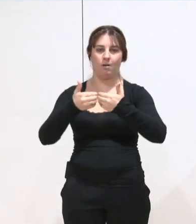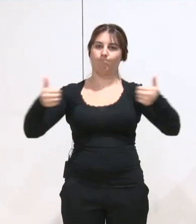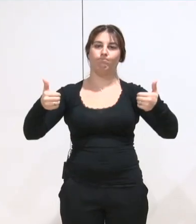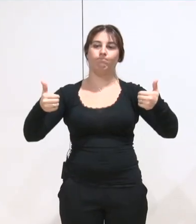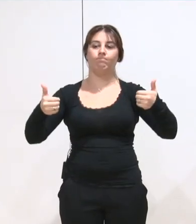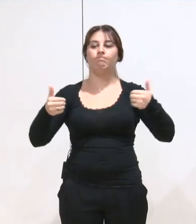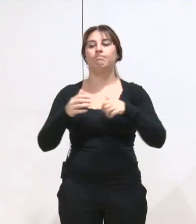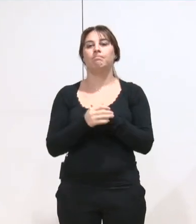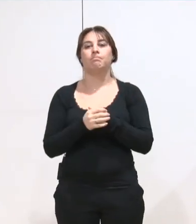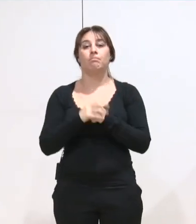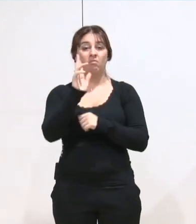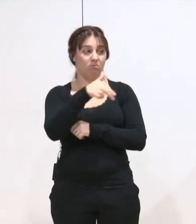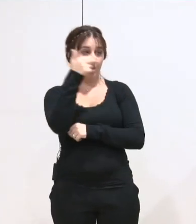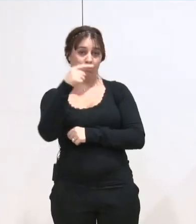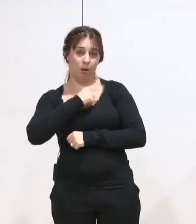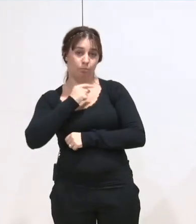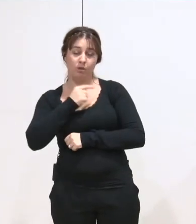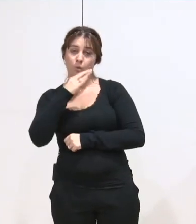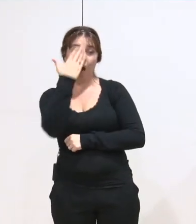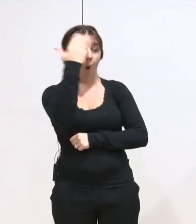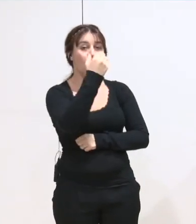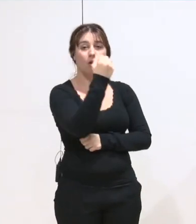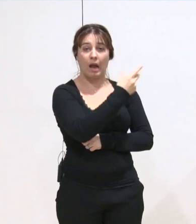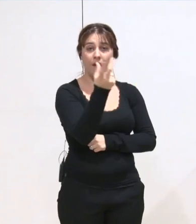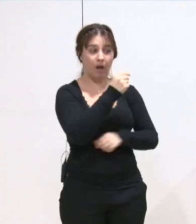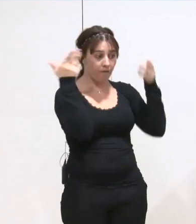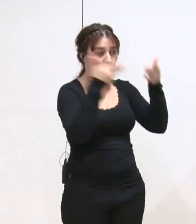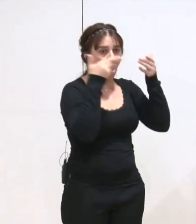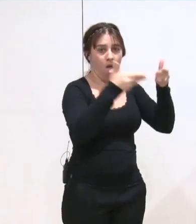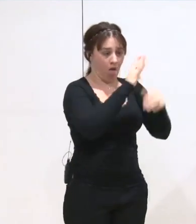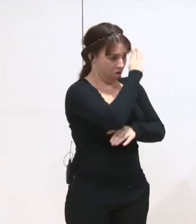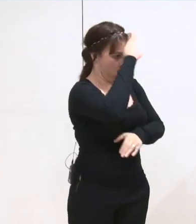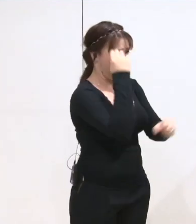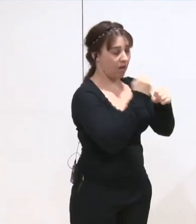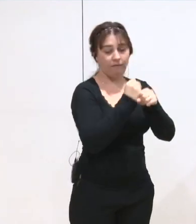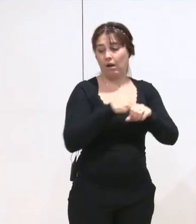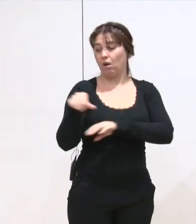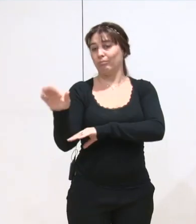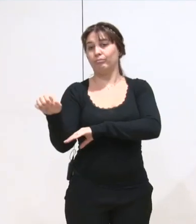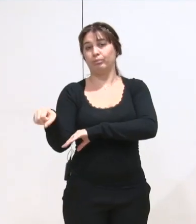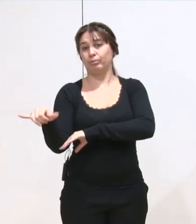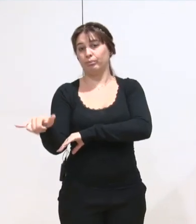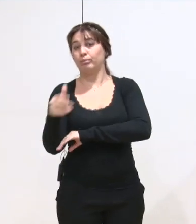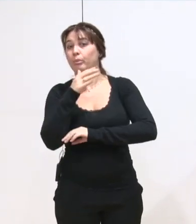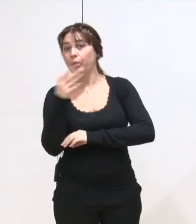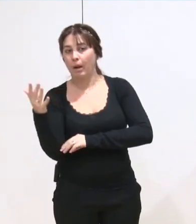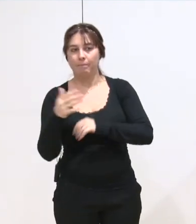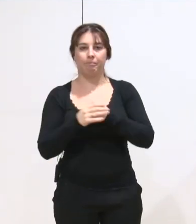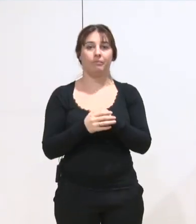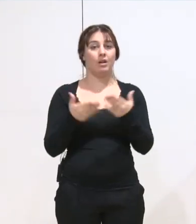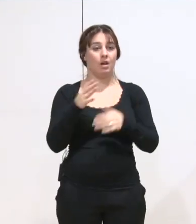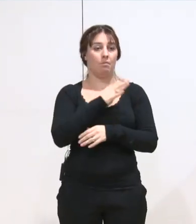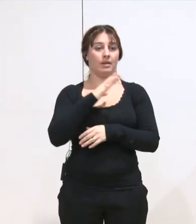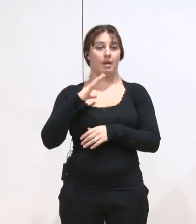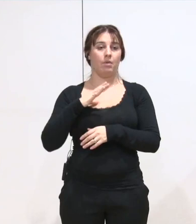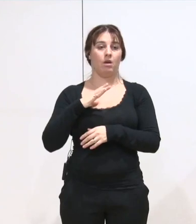nationale, elle est bien trop occupée à gérer des faits plus graves. Boulevard Vallier, Isabelle P. nous dit « Aujourd'hui, j'ai parfois peur